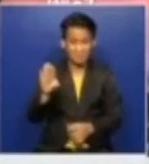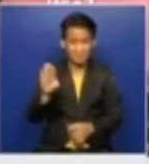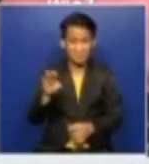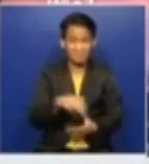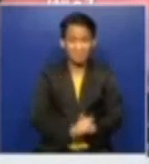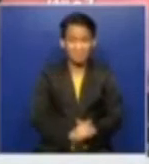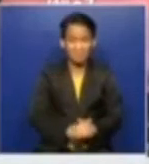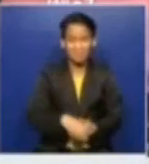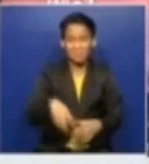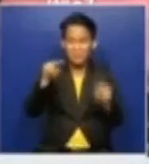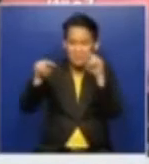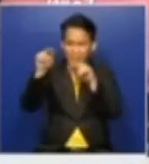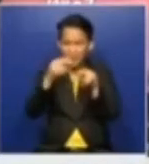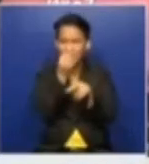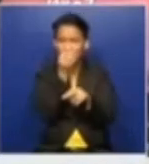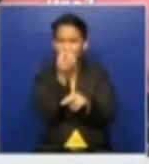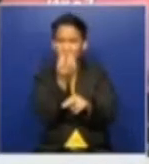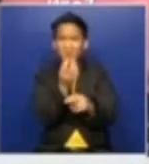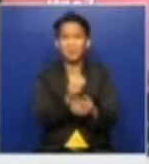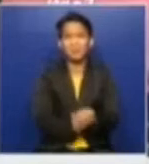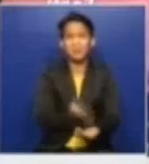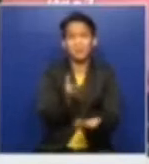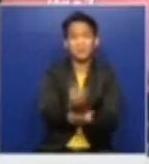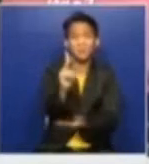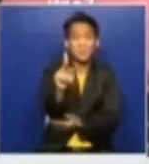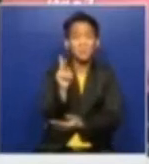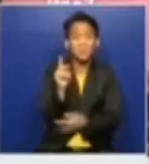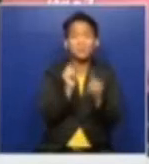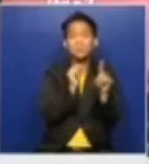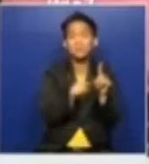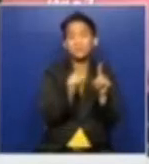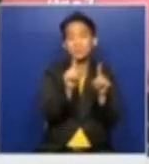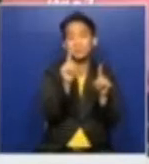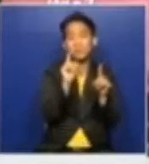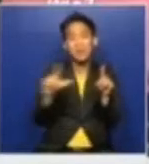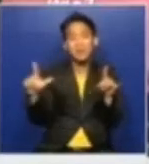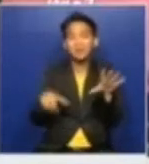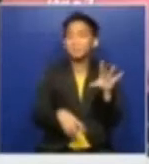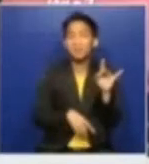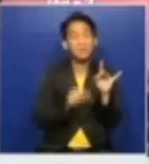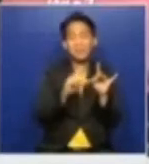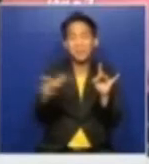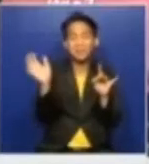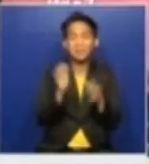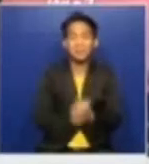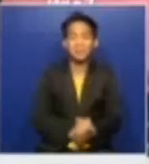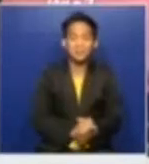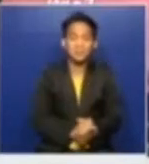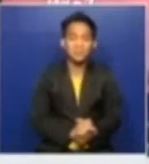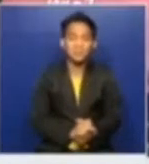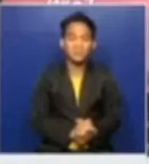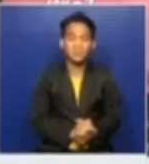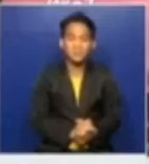ราหาดอกเบี้ยซอฟโลนต่ำที่เราดูกันแล้วประมาณ 1.1 ล้านล้านหรือว่า 800,000 ล้านหรือว่า 1.4 1.3 เนี่ยทำยัง